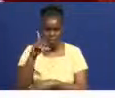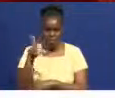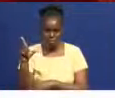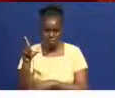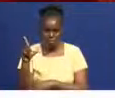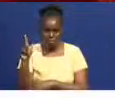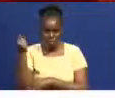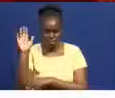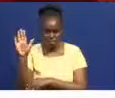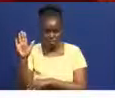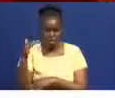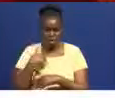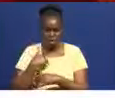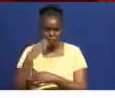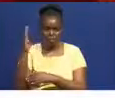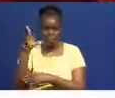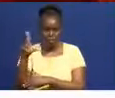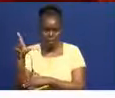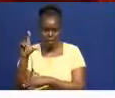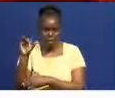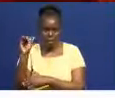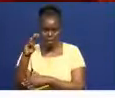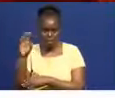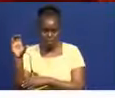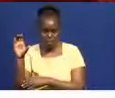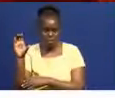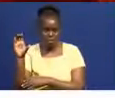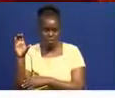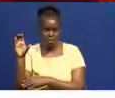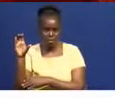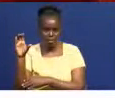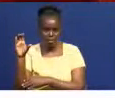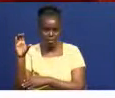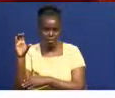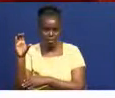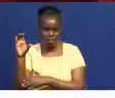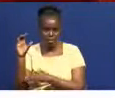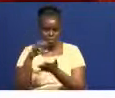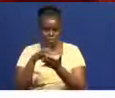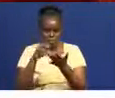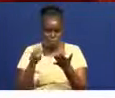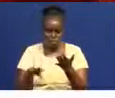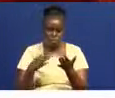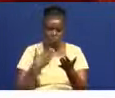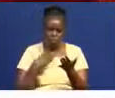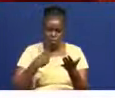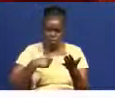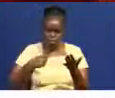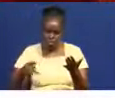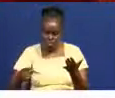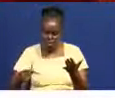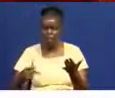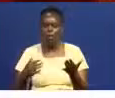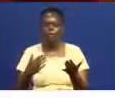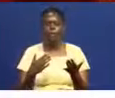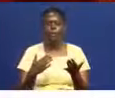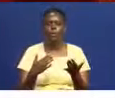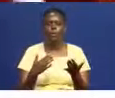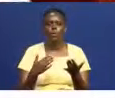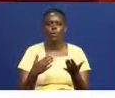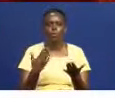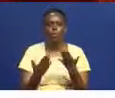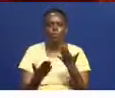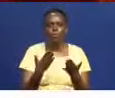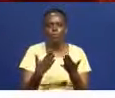iko katika mikono ya rais, ako nayo, kuondoa hili vuguvugu la kwamba hutaki kusaini